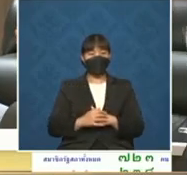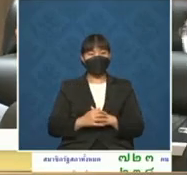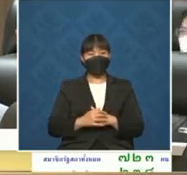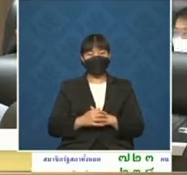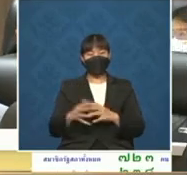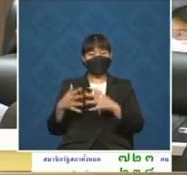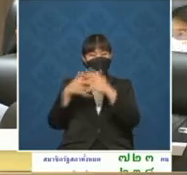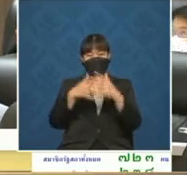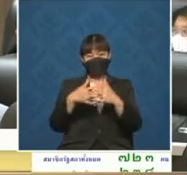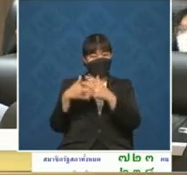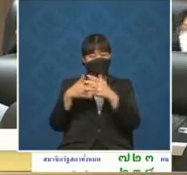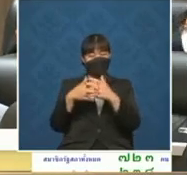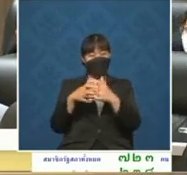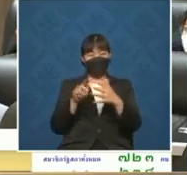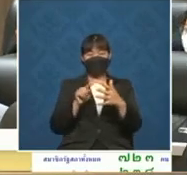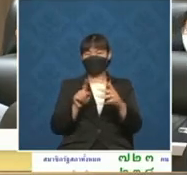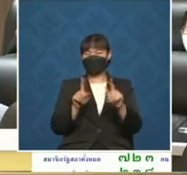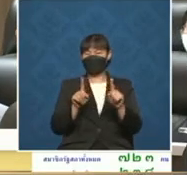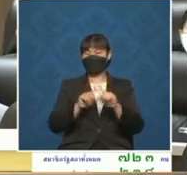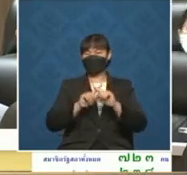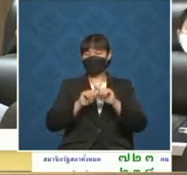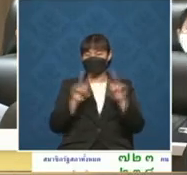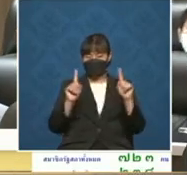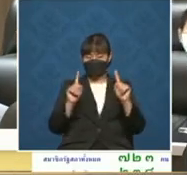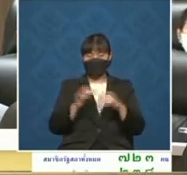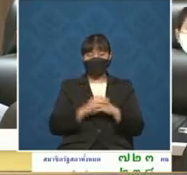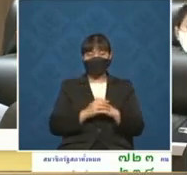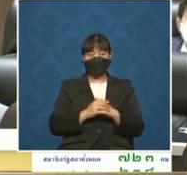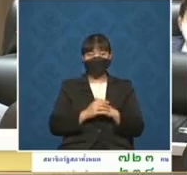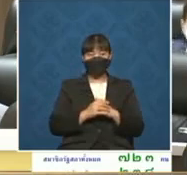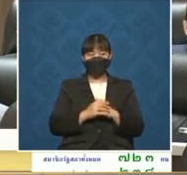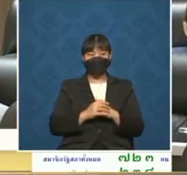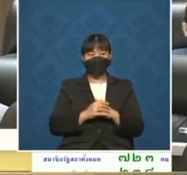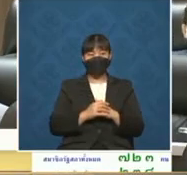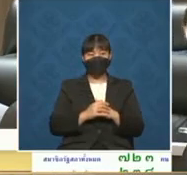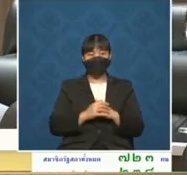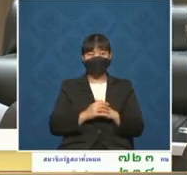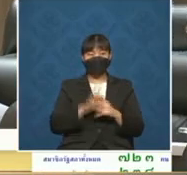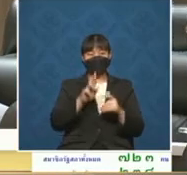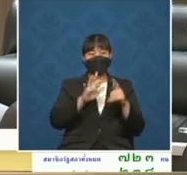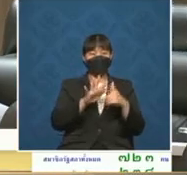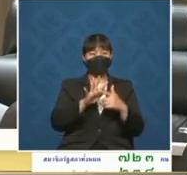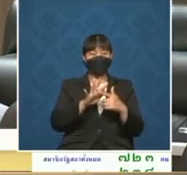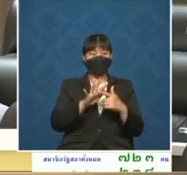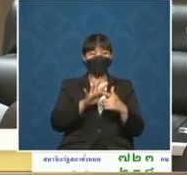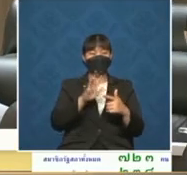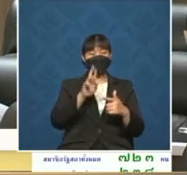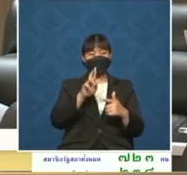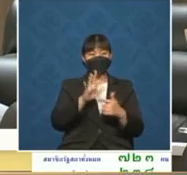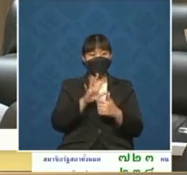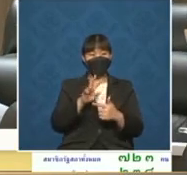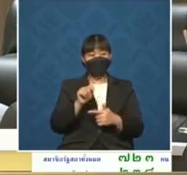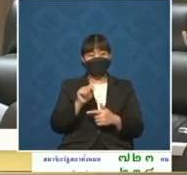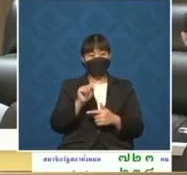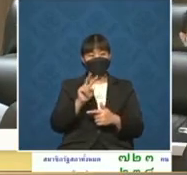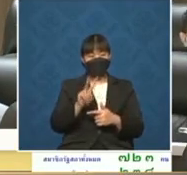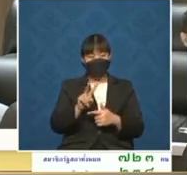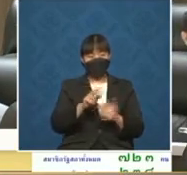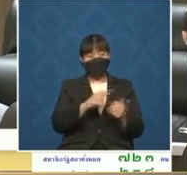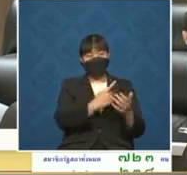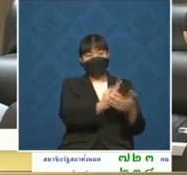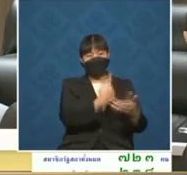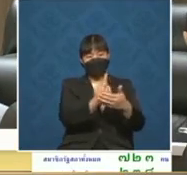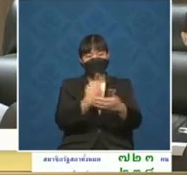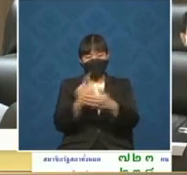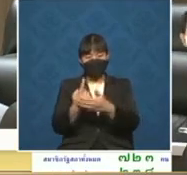ฮะองค์พระมหากษัตริย์นะฮะ สถาบันค่ะ ปัจจุบันองค์พระมหากษัตริย์ไม่เกี่ยวข้องกับการตัดสินคดีเลยคุ